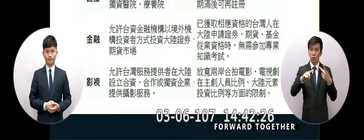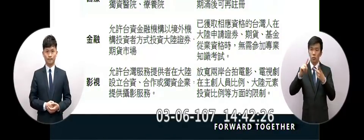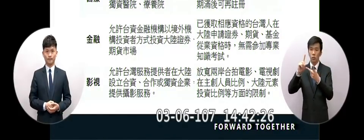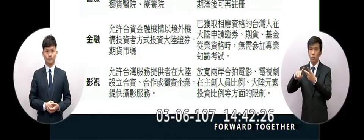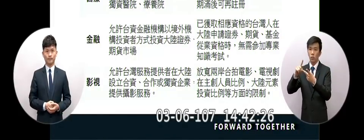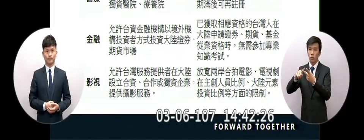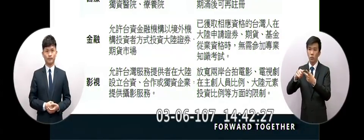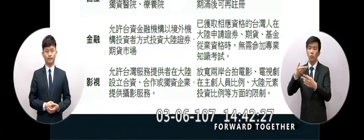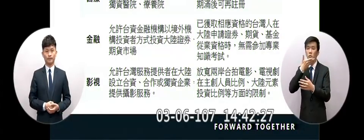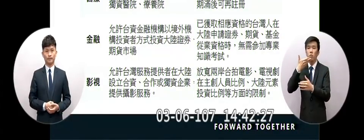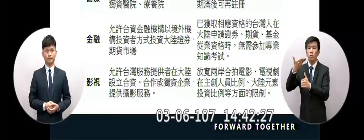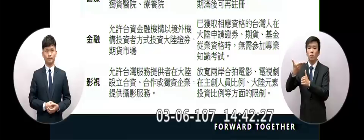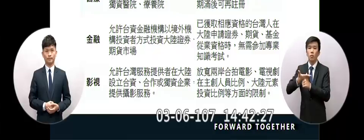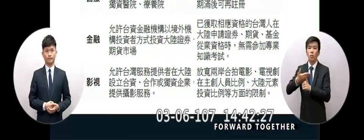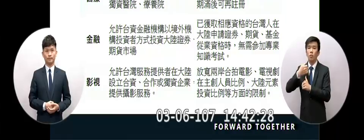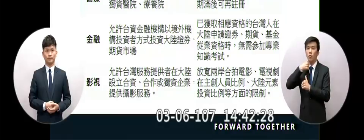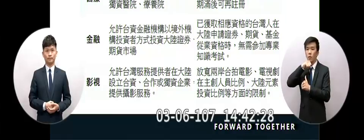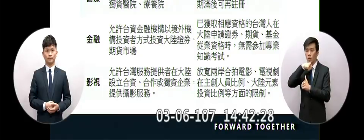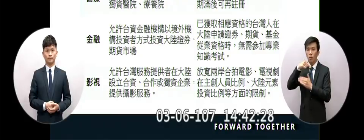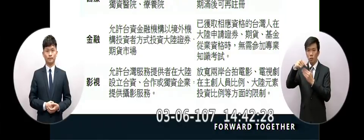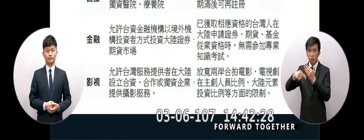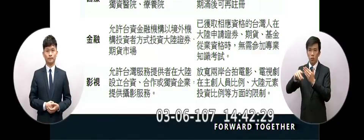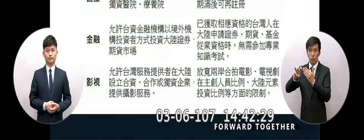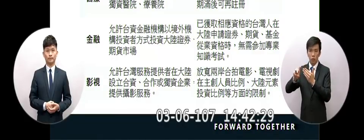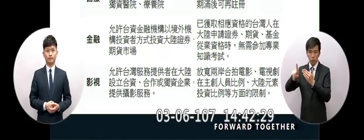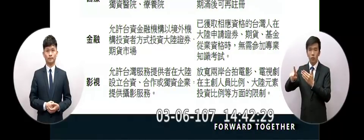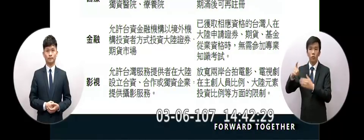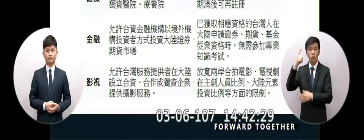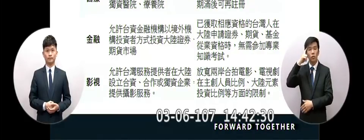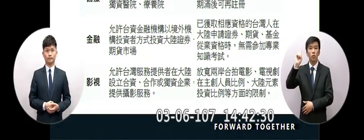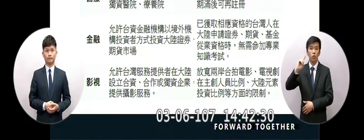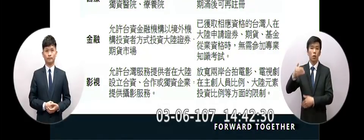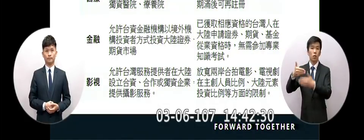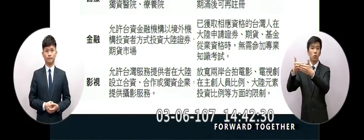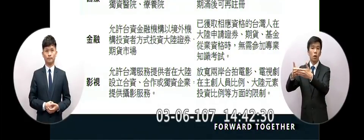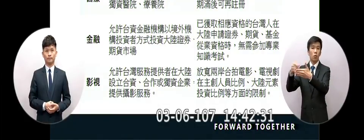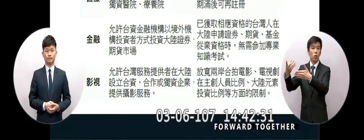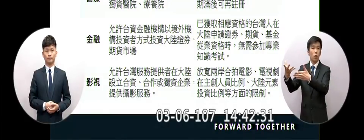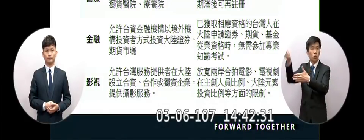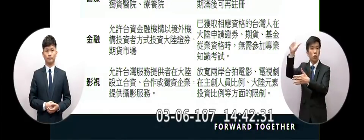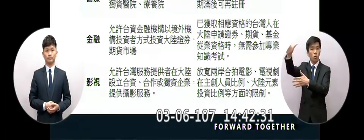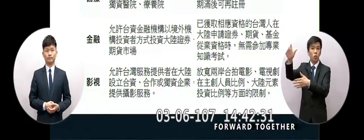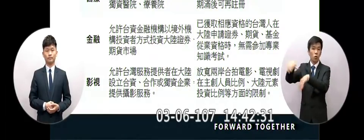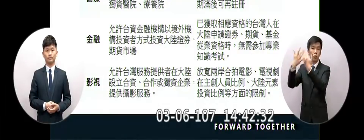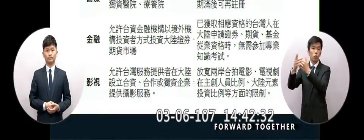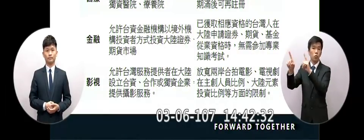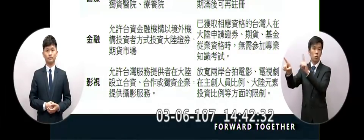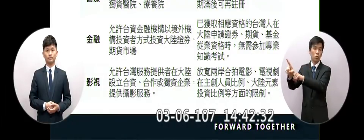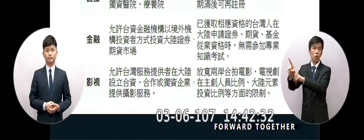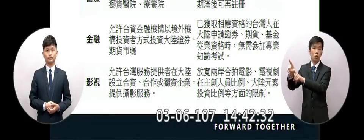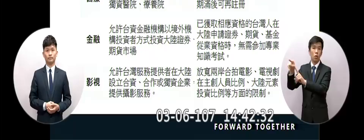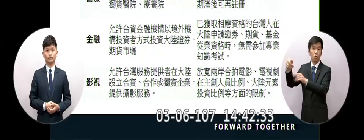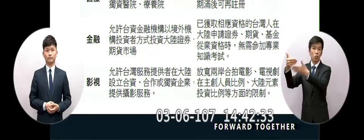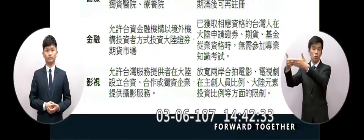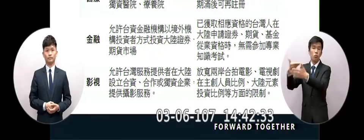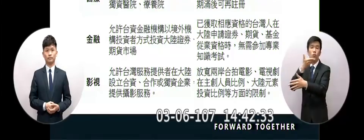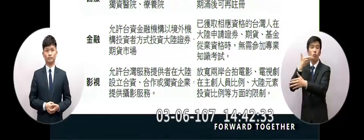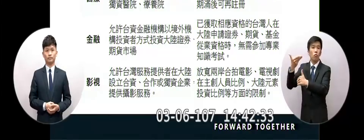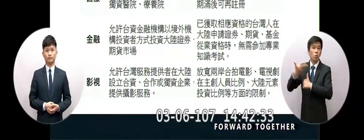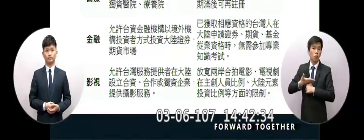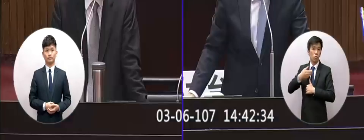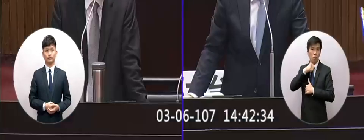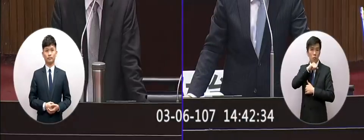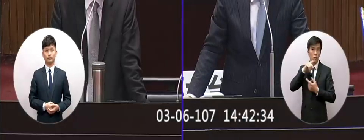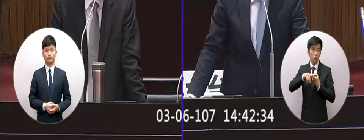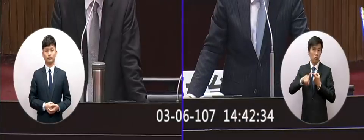台31项，他讲会台啦、哦、就是单方面我说的算嘛，他直接说我给你嘛。这